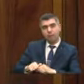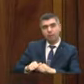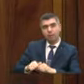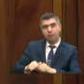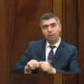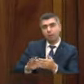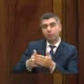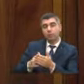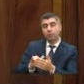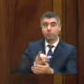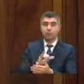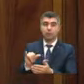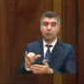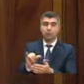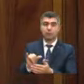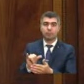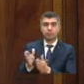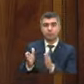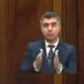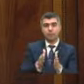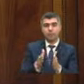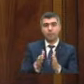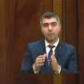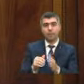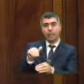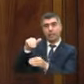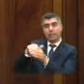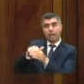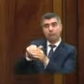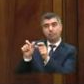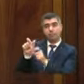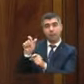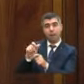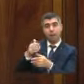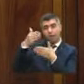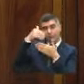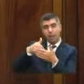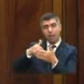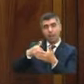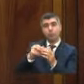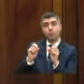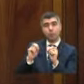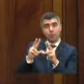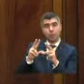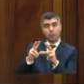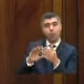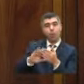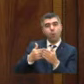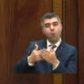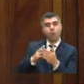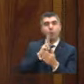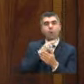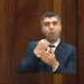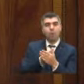للأمة؟ سيد الرئيس، إن للناخبين المغاربة الحق في أن يكون ممثلين داخل كل حكومة